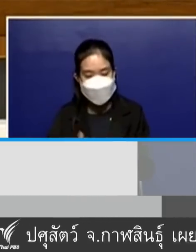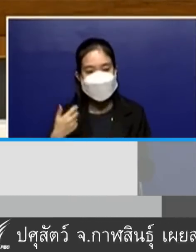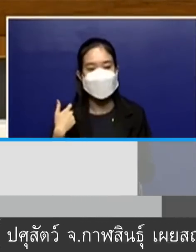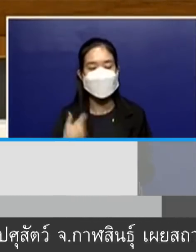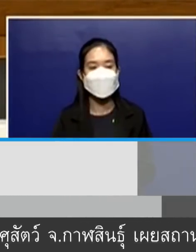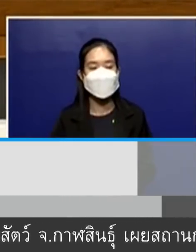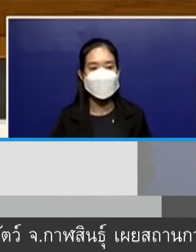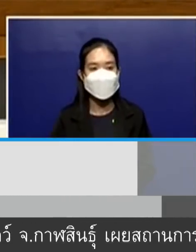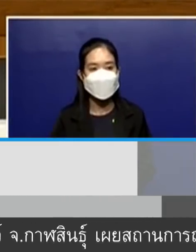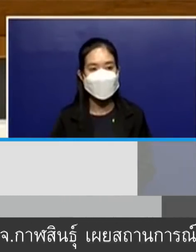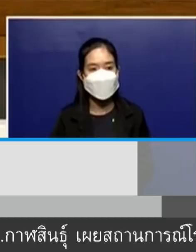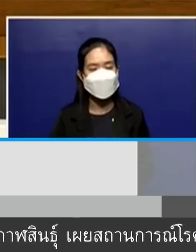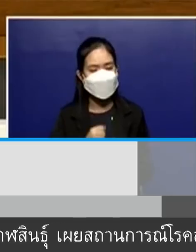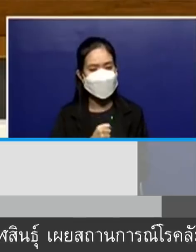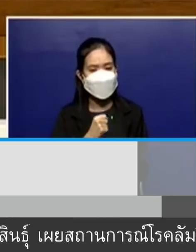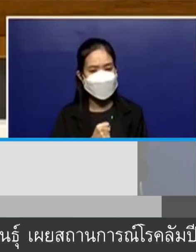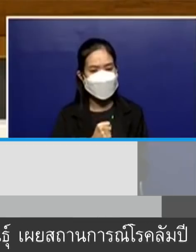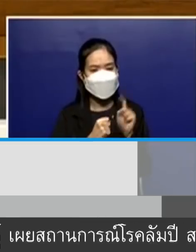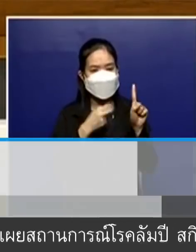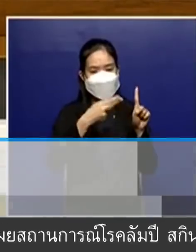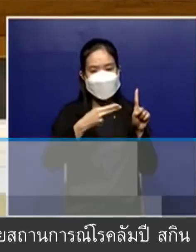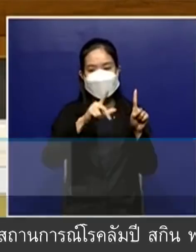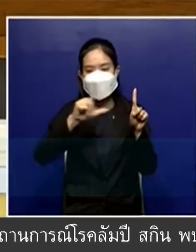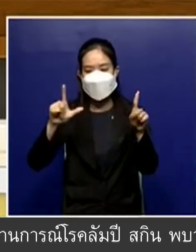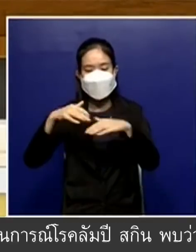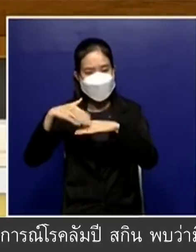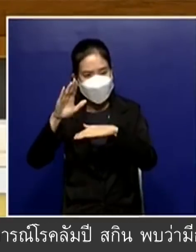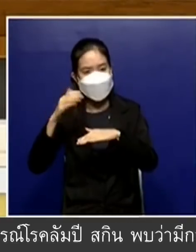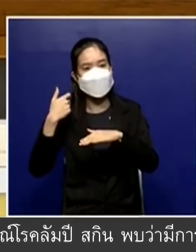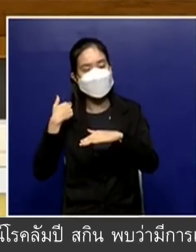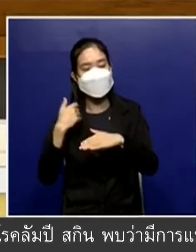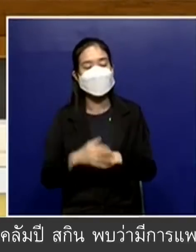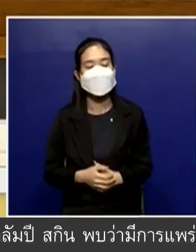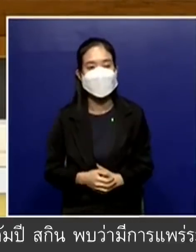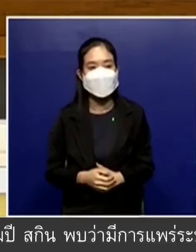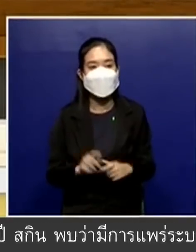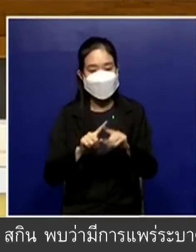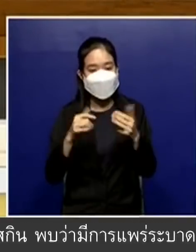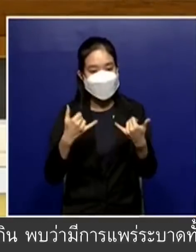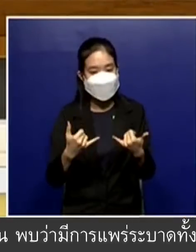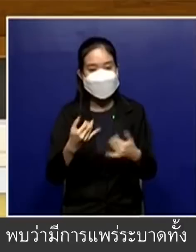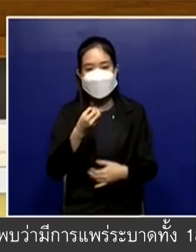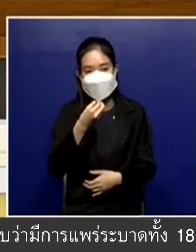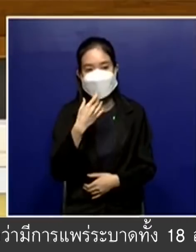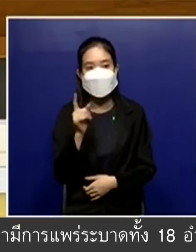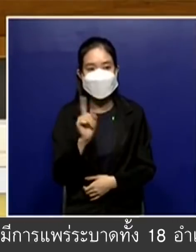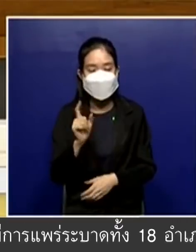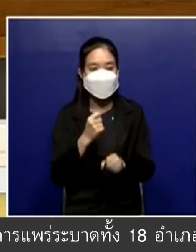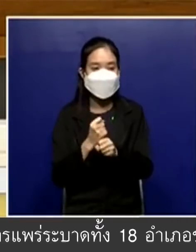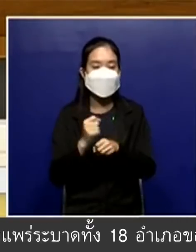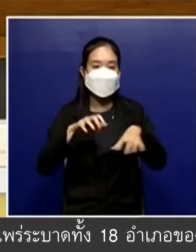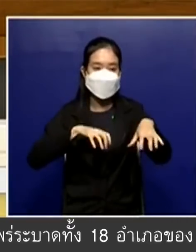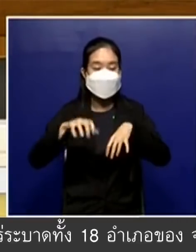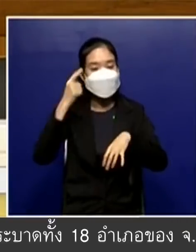ะครับจำนวนเป็นหมื่นล้านบาทนะครับในแต่ละปีนะครับเพราะนั้นวันนี้สิ่งที่เป็นข้อผูกพันที่ต้องดำเนินการต่อแล้